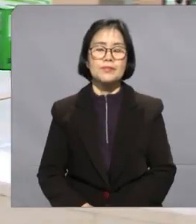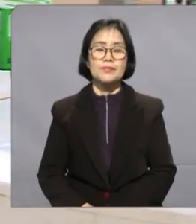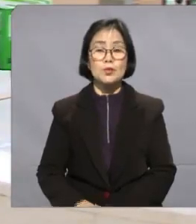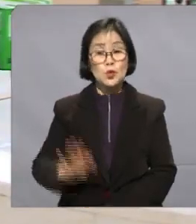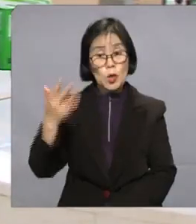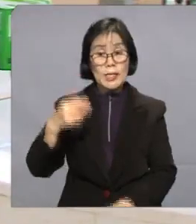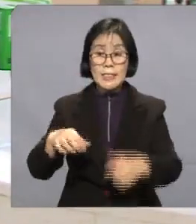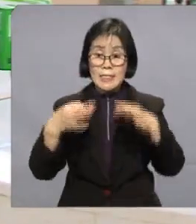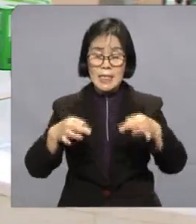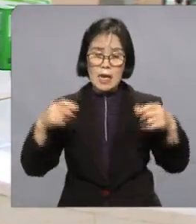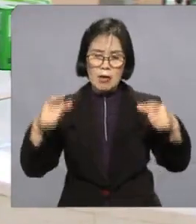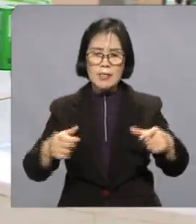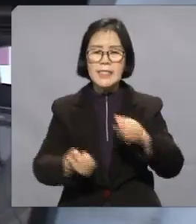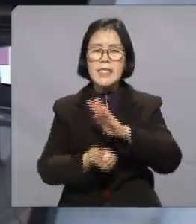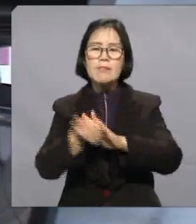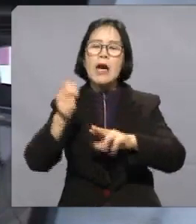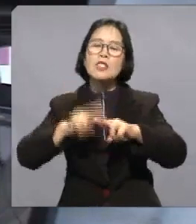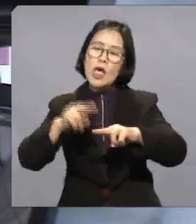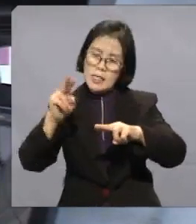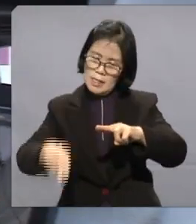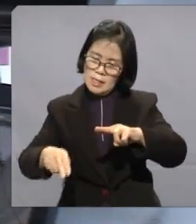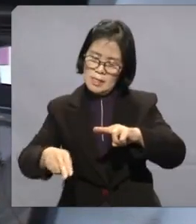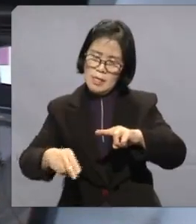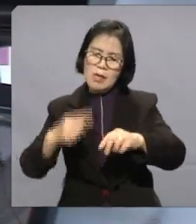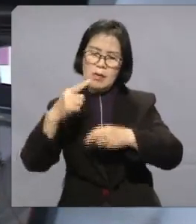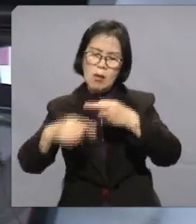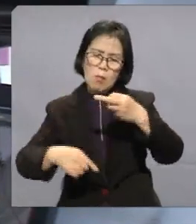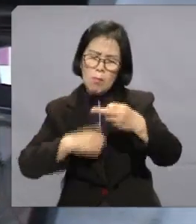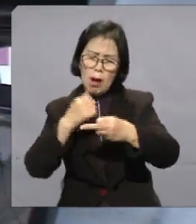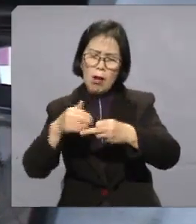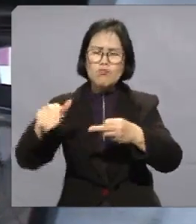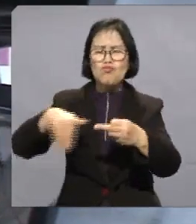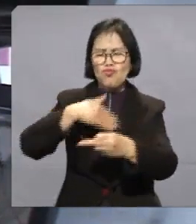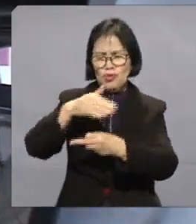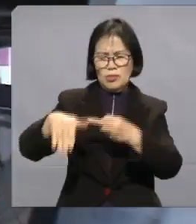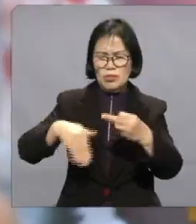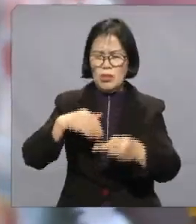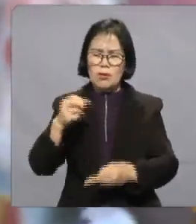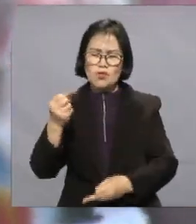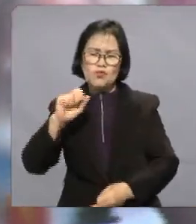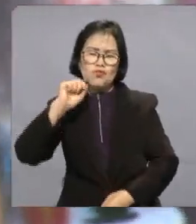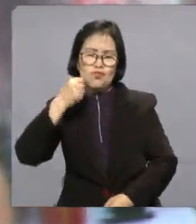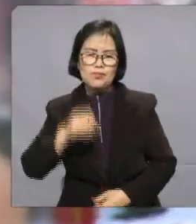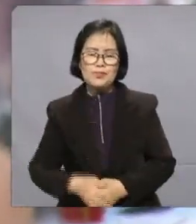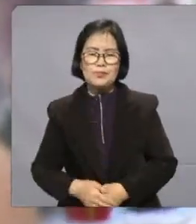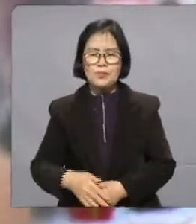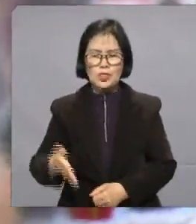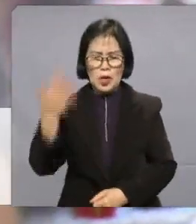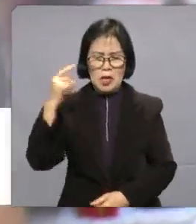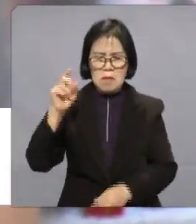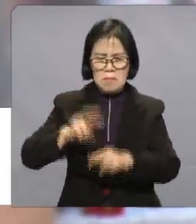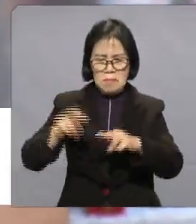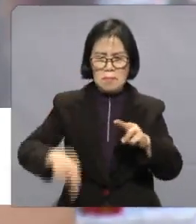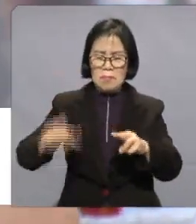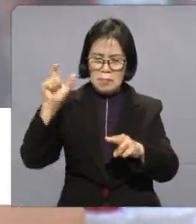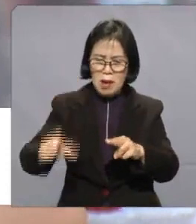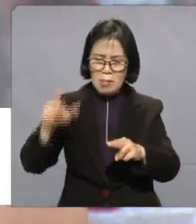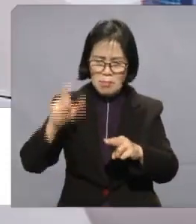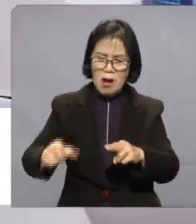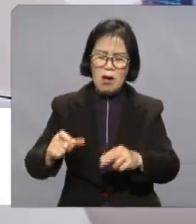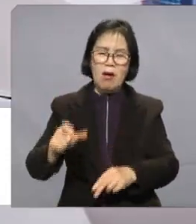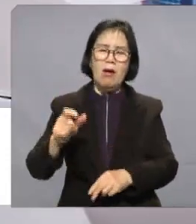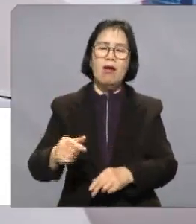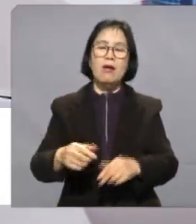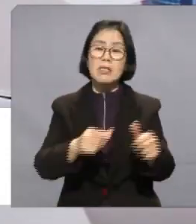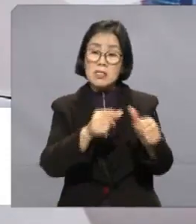최근 은행권은 희망퇴직이란 단어로 연말 분위기가 뒤숭숭합니다. 한때는 철밥통이라 불릴 정도로 견고했던